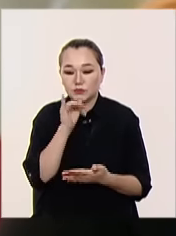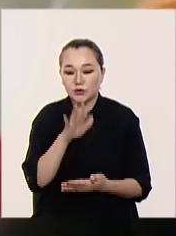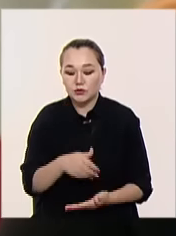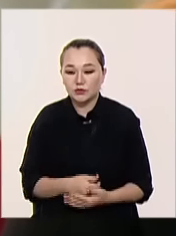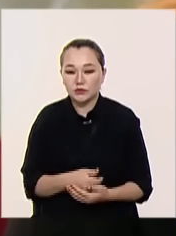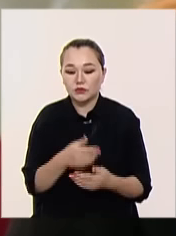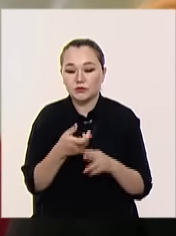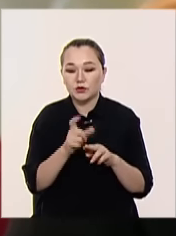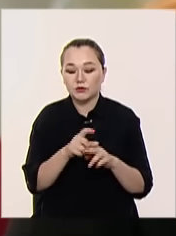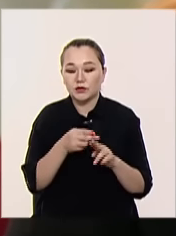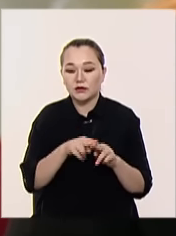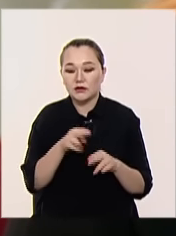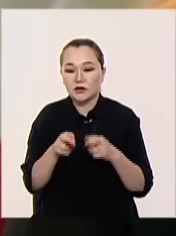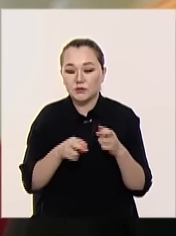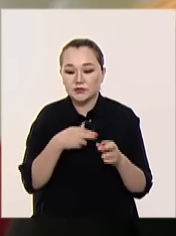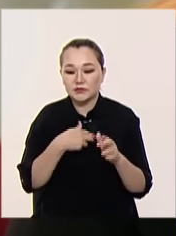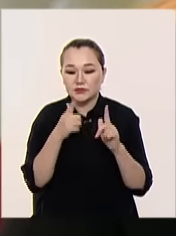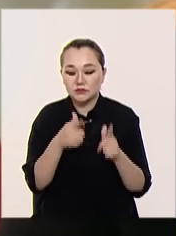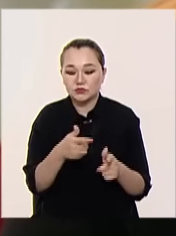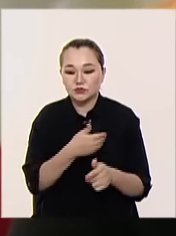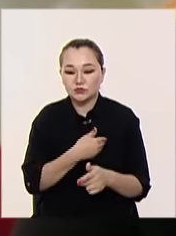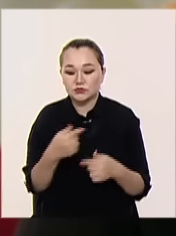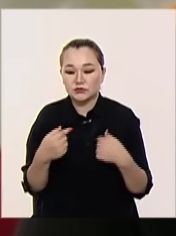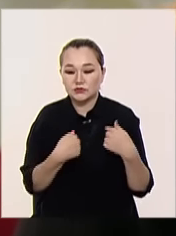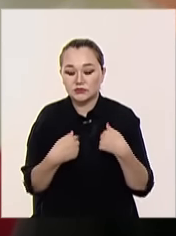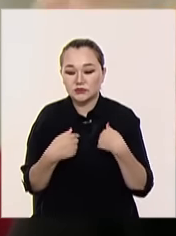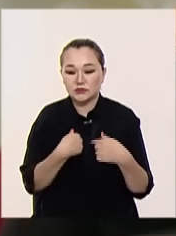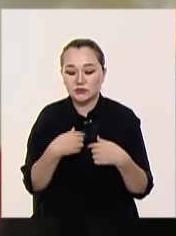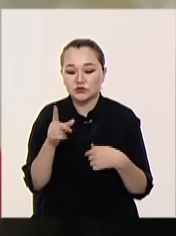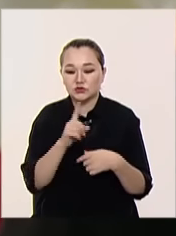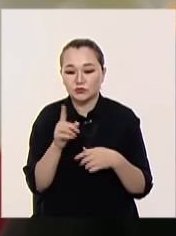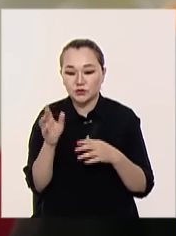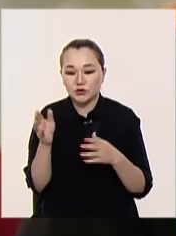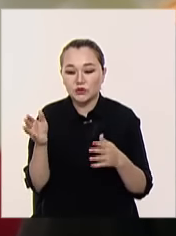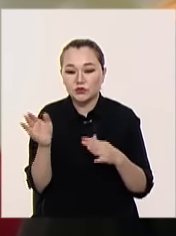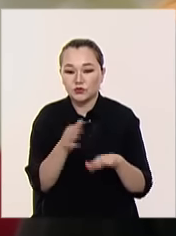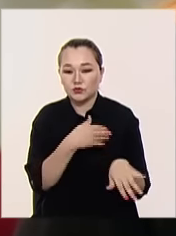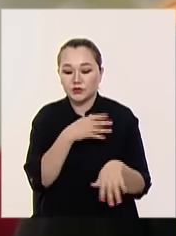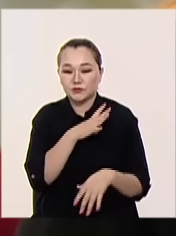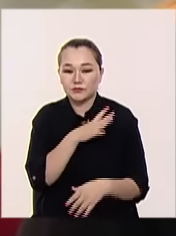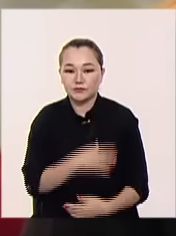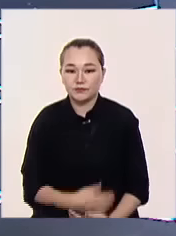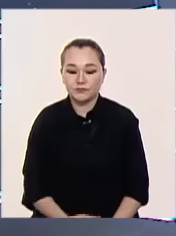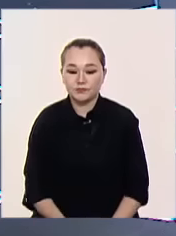Сол үшін де осы операцияға келісіп отырмыз. Осы қиналғанның бәрі хотя бы артта қалсыншы.